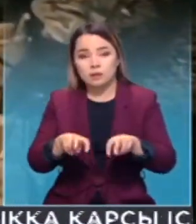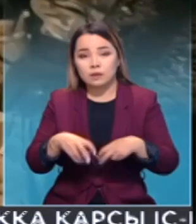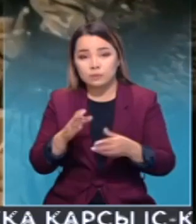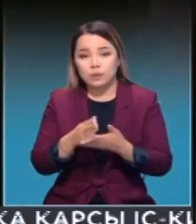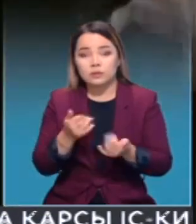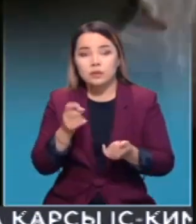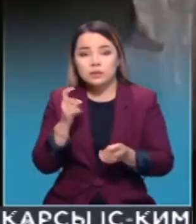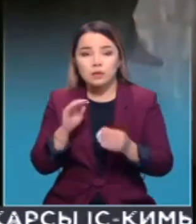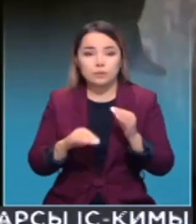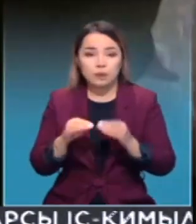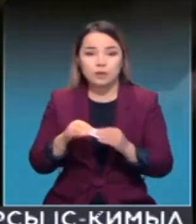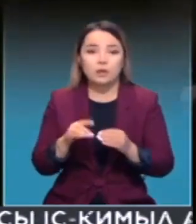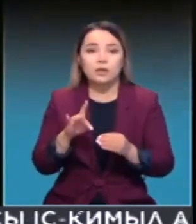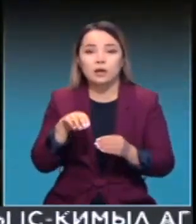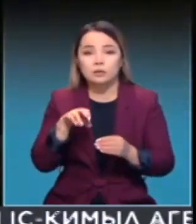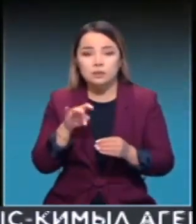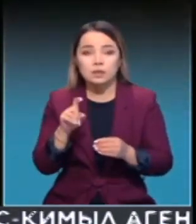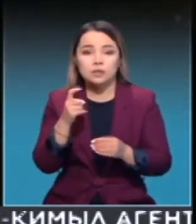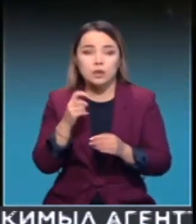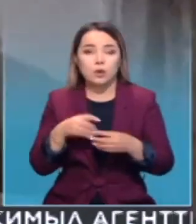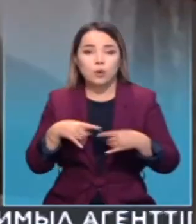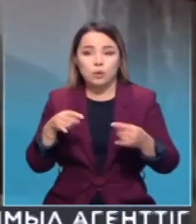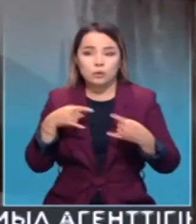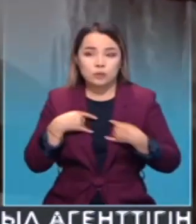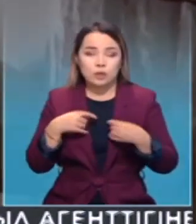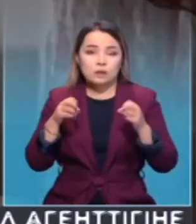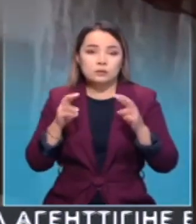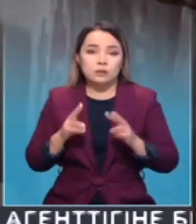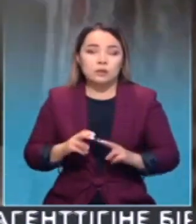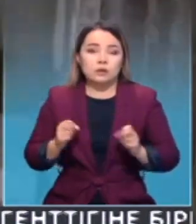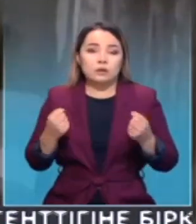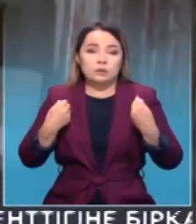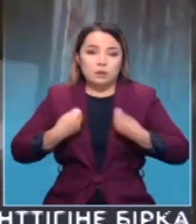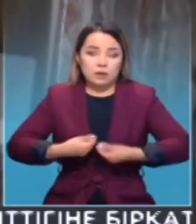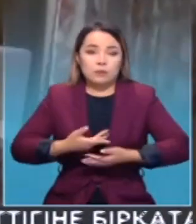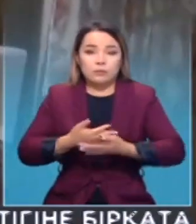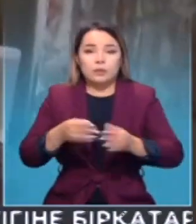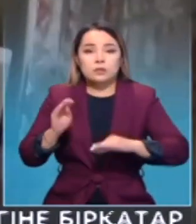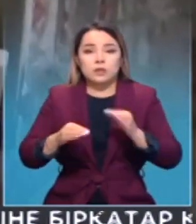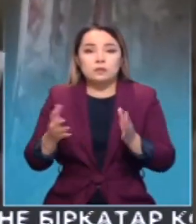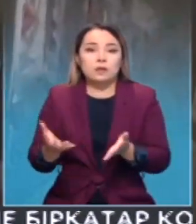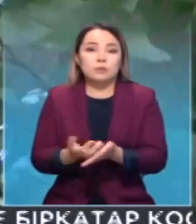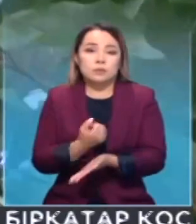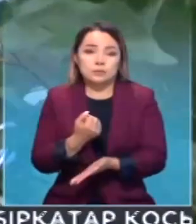химиялық ерітінді, екі реактор, химиялық қорғаныс костюмдері мен басқа да жабдықтар табылды.